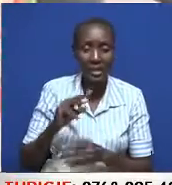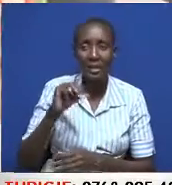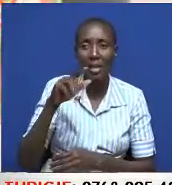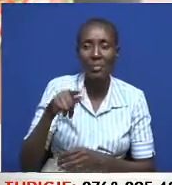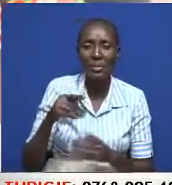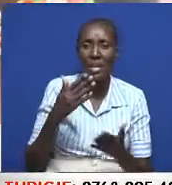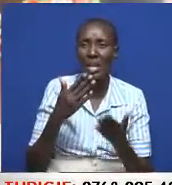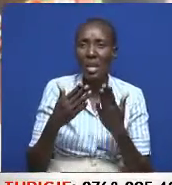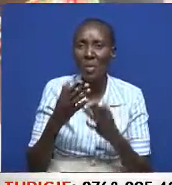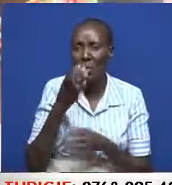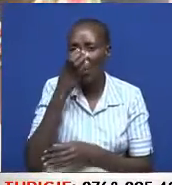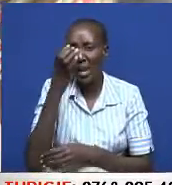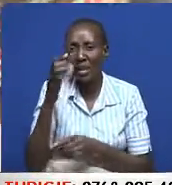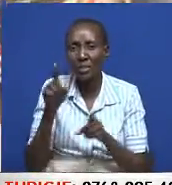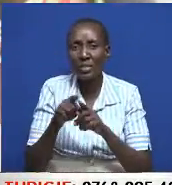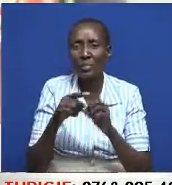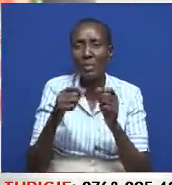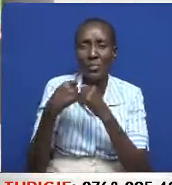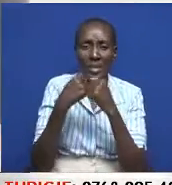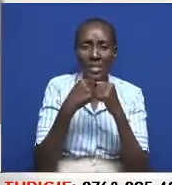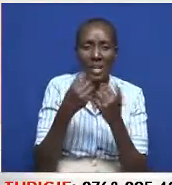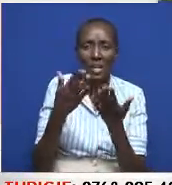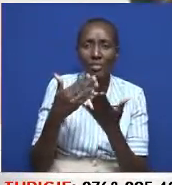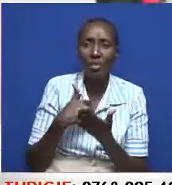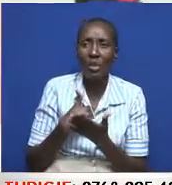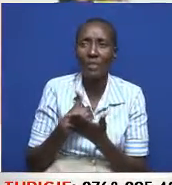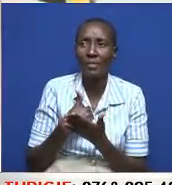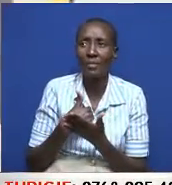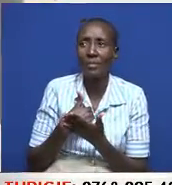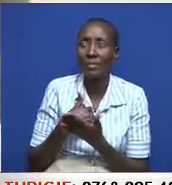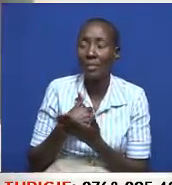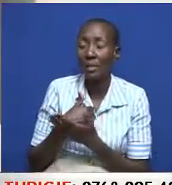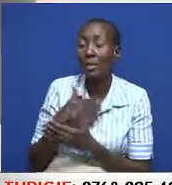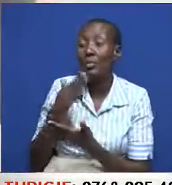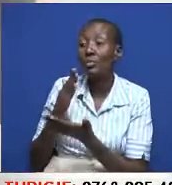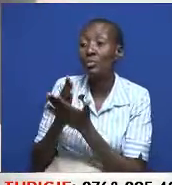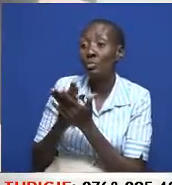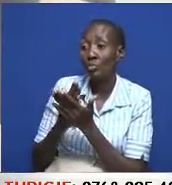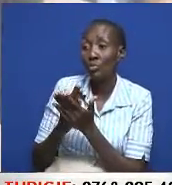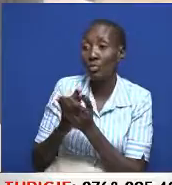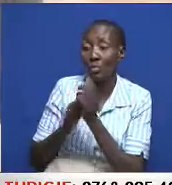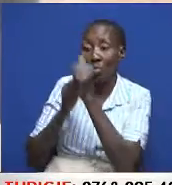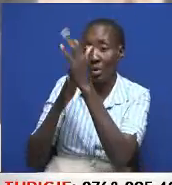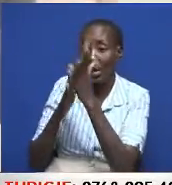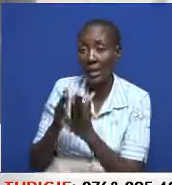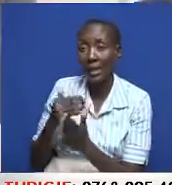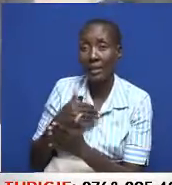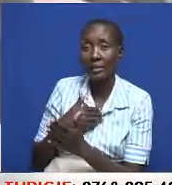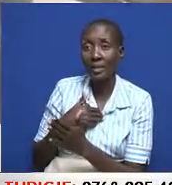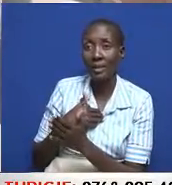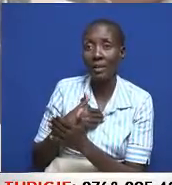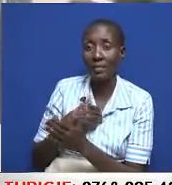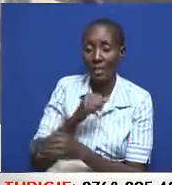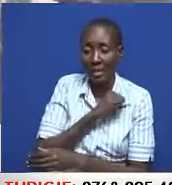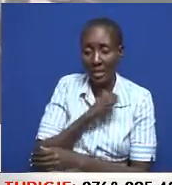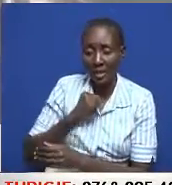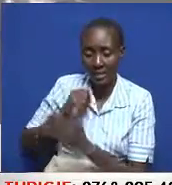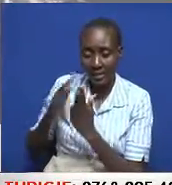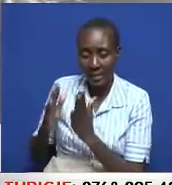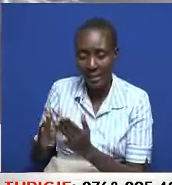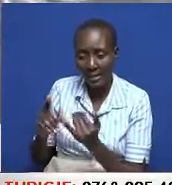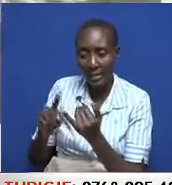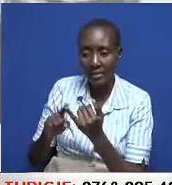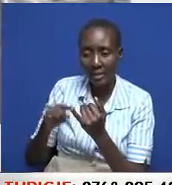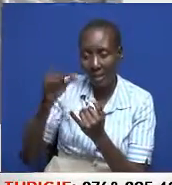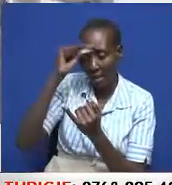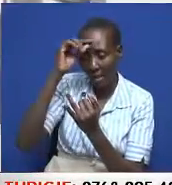ya ardhi katika eneo lenu? Ndio tunajua tu wako, kuna viongozi, kuna wabunge, kuna senators na governors. Lakini sisi kama